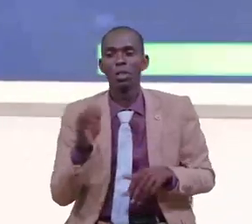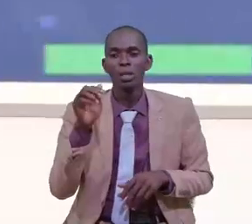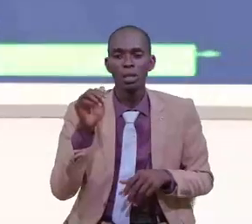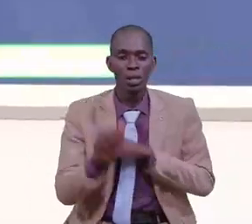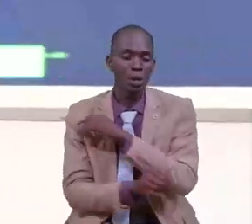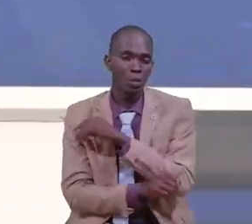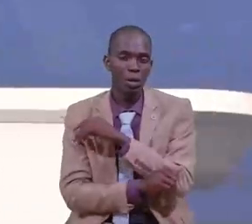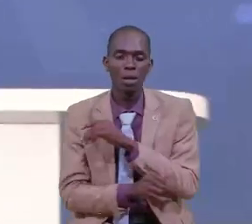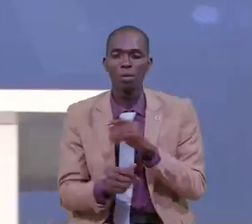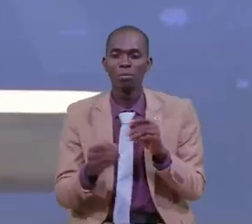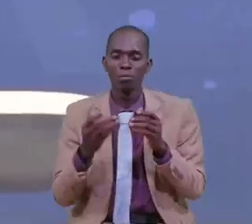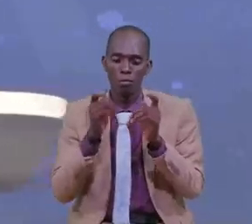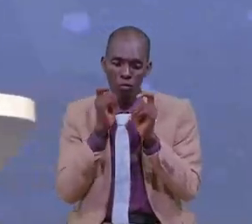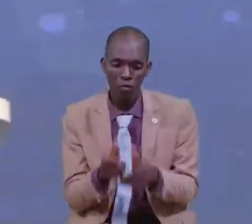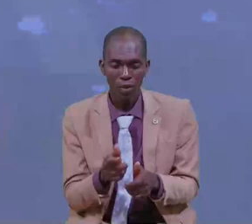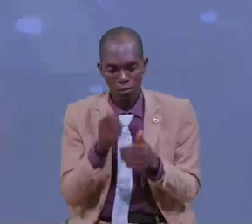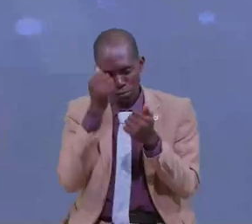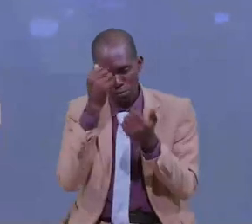l'engagement prompt d'Abraham